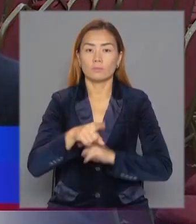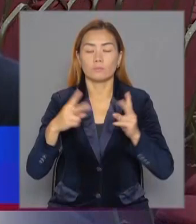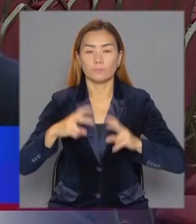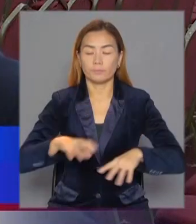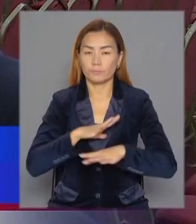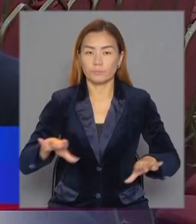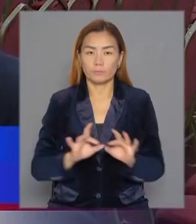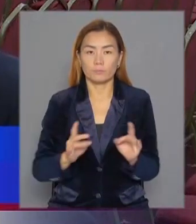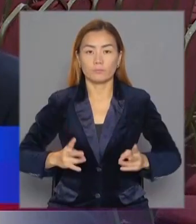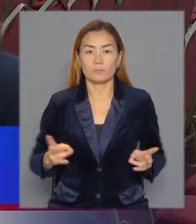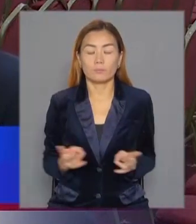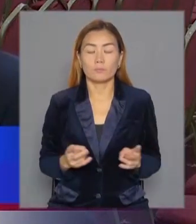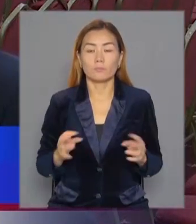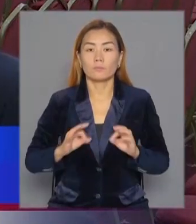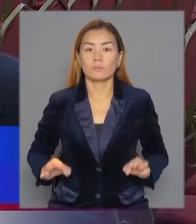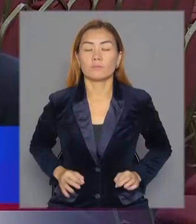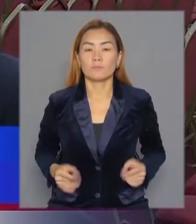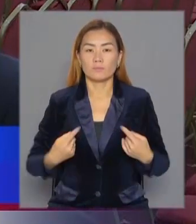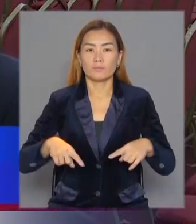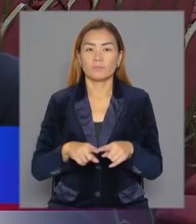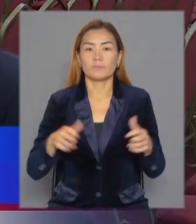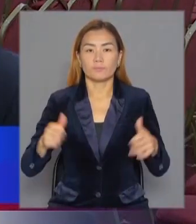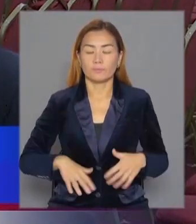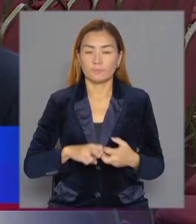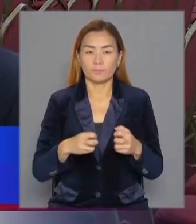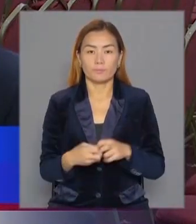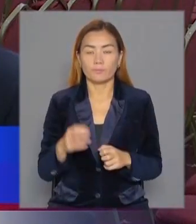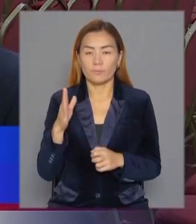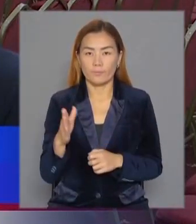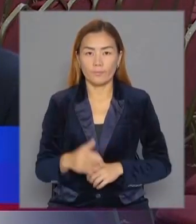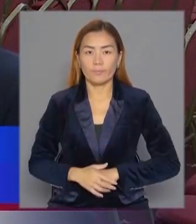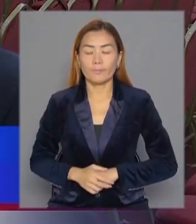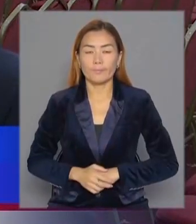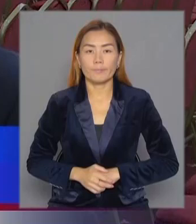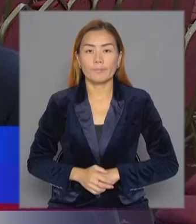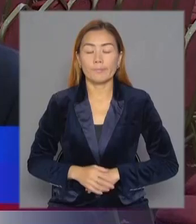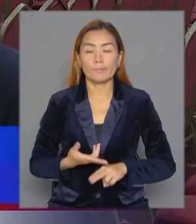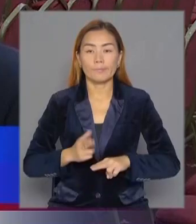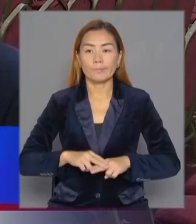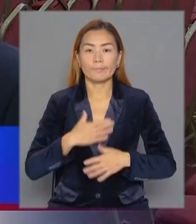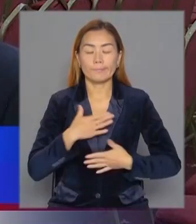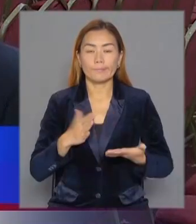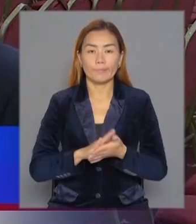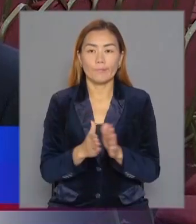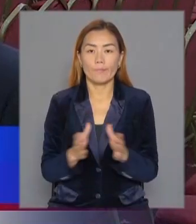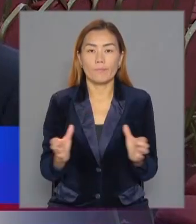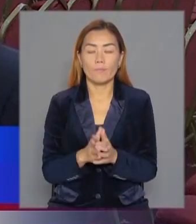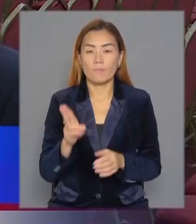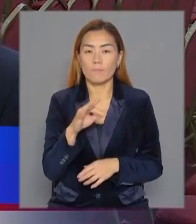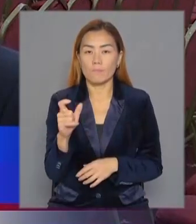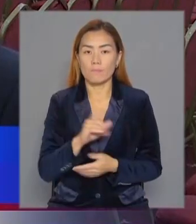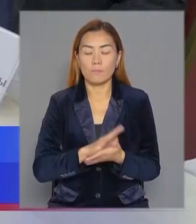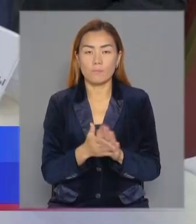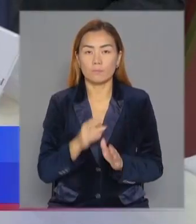рассмотрен но стоит отметить что органы прокуратуры решают проблемы людей и признают наши доводы Я хочу поблагодарить за организацию такого